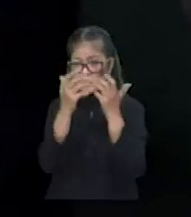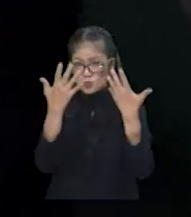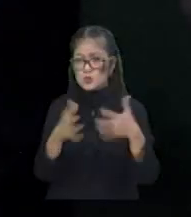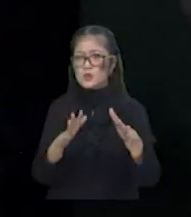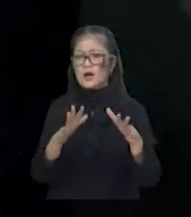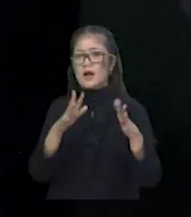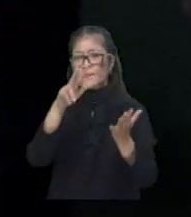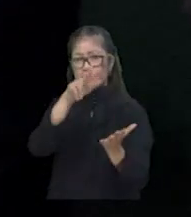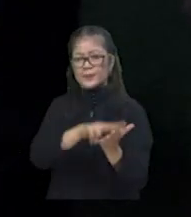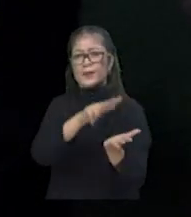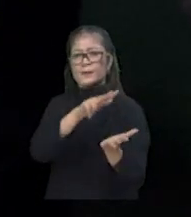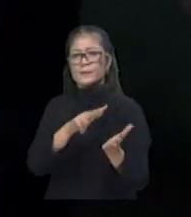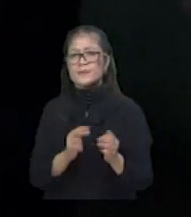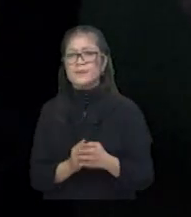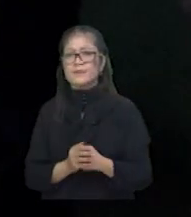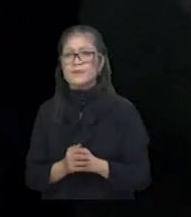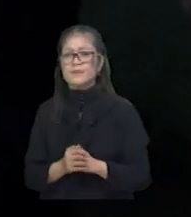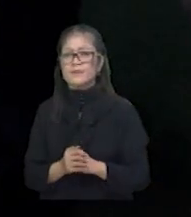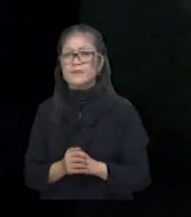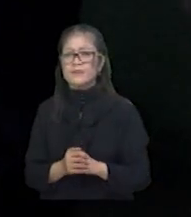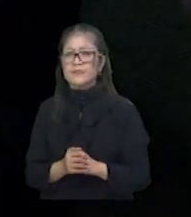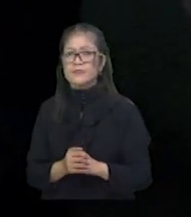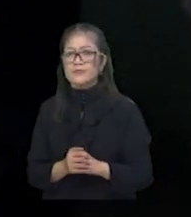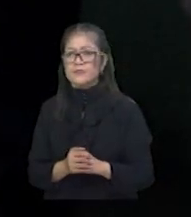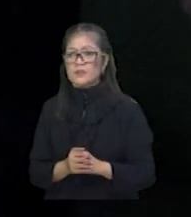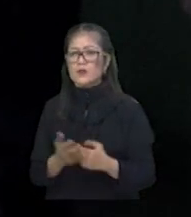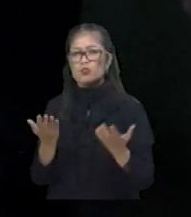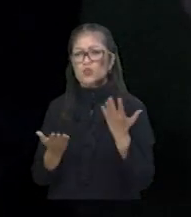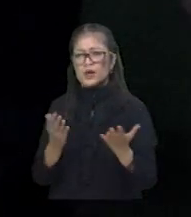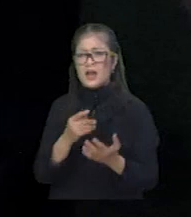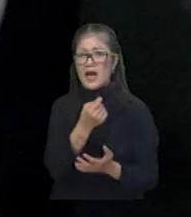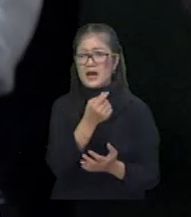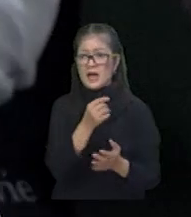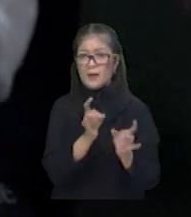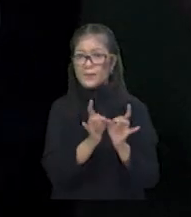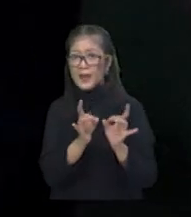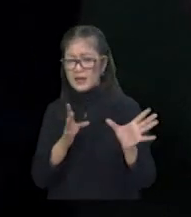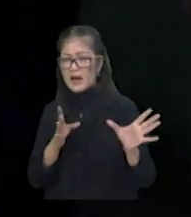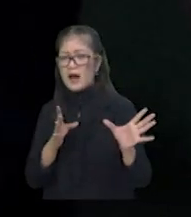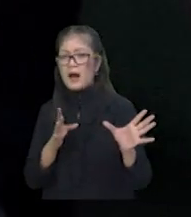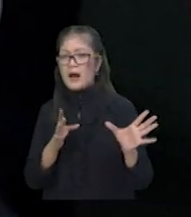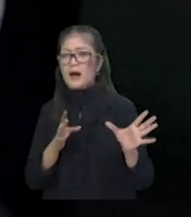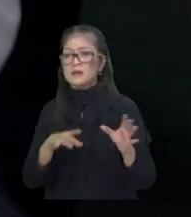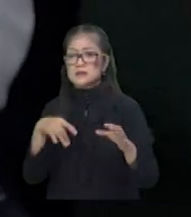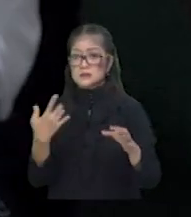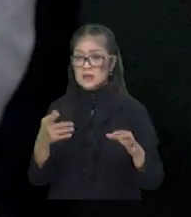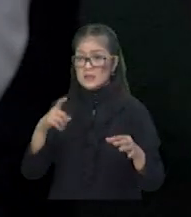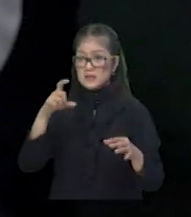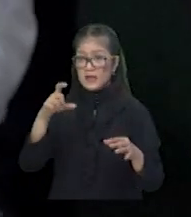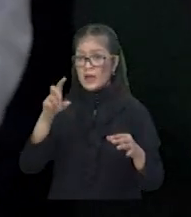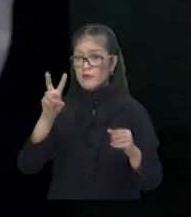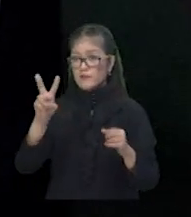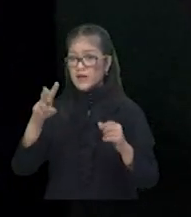Ya mungkin karena perbedaan harga dan yang lain-lain sehingga CV Samudra Chemical